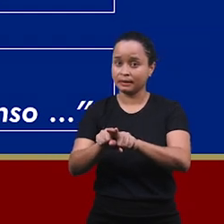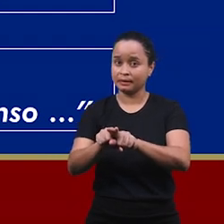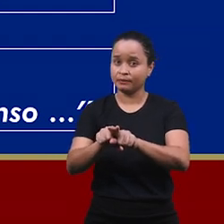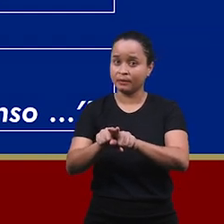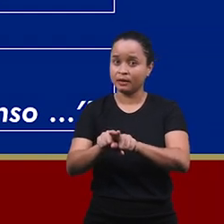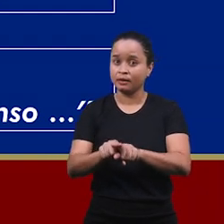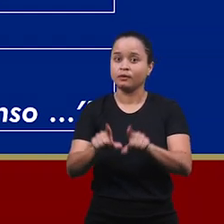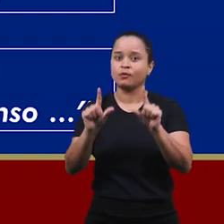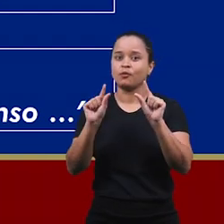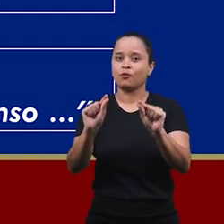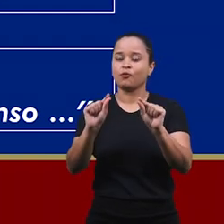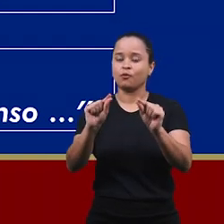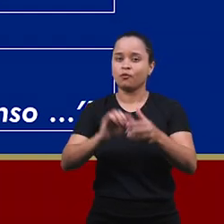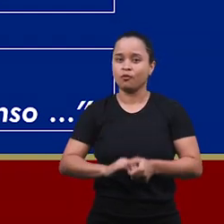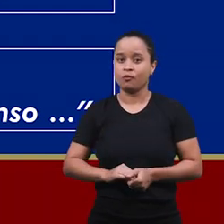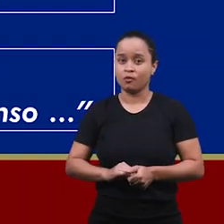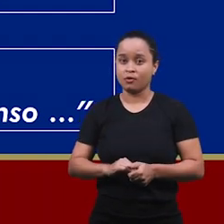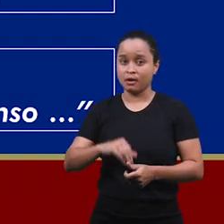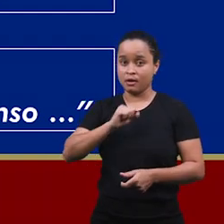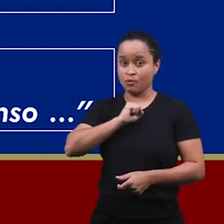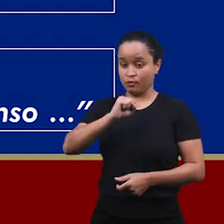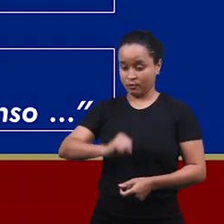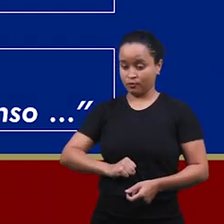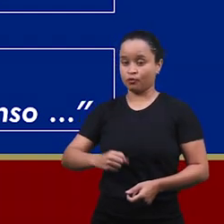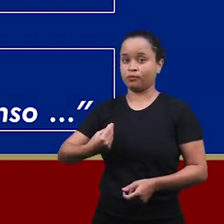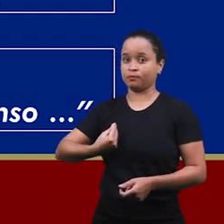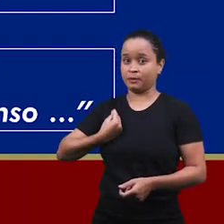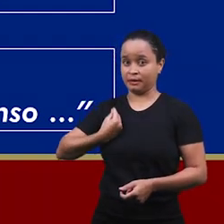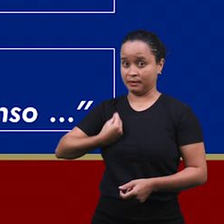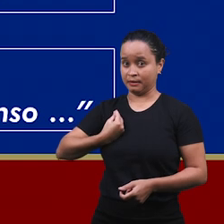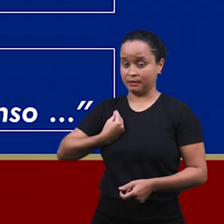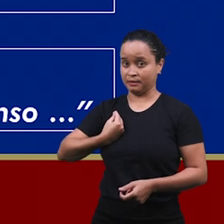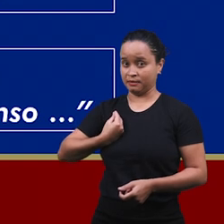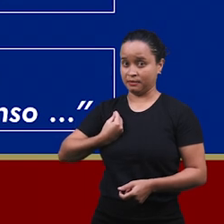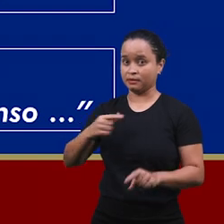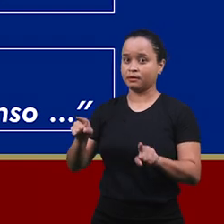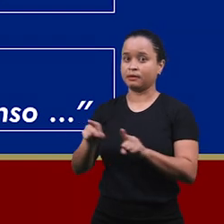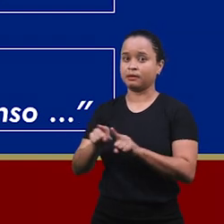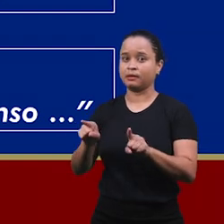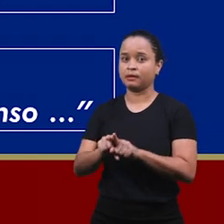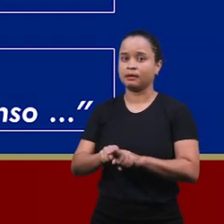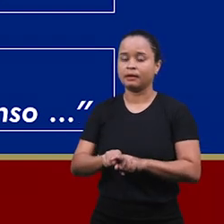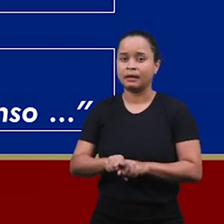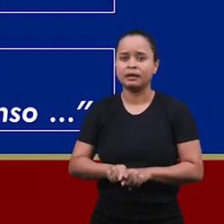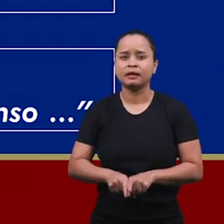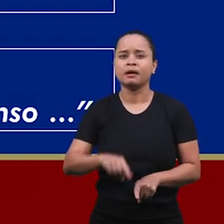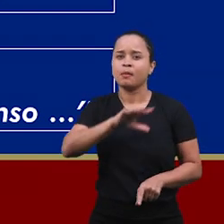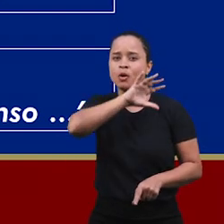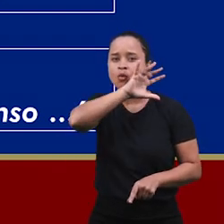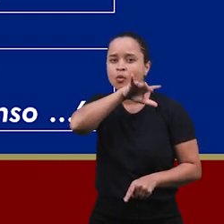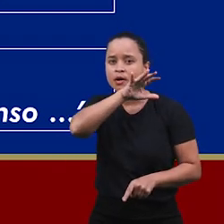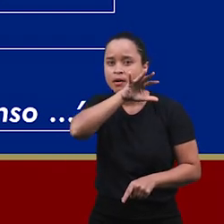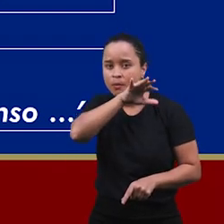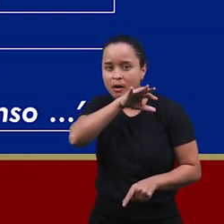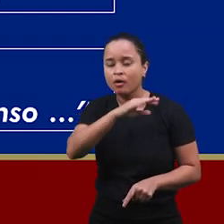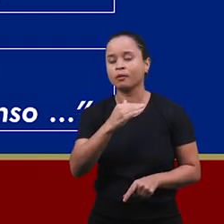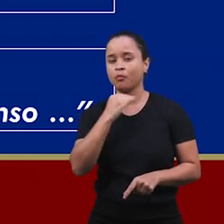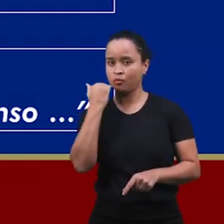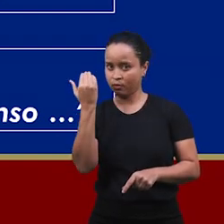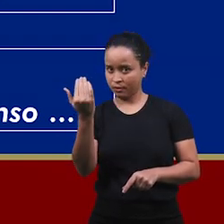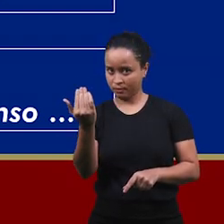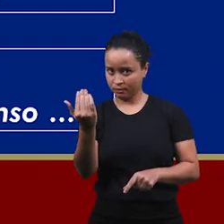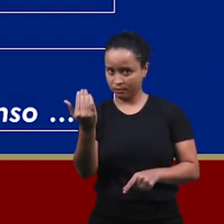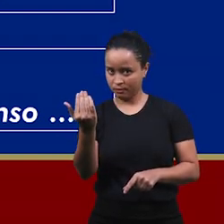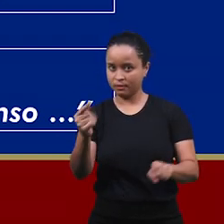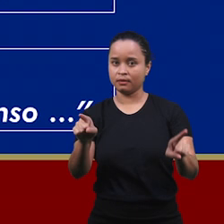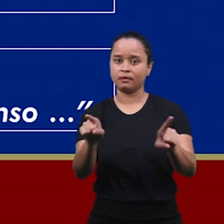du sacrificateur, la victime, l'animal qui était sacrifié, c'était l'offrande, et il